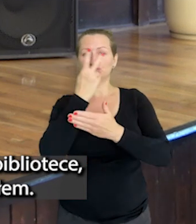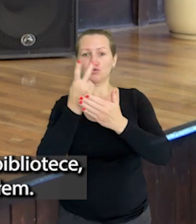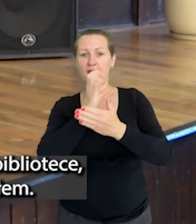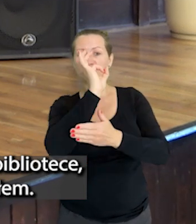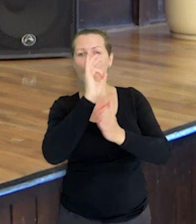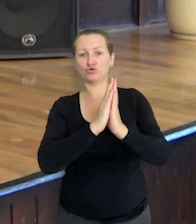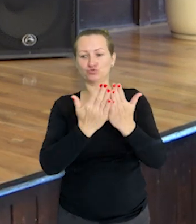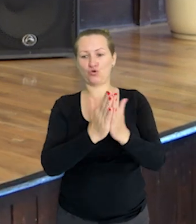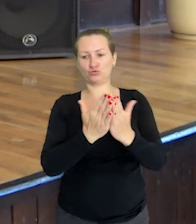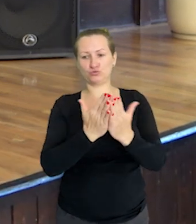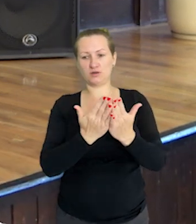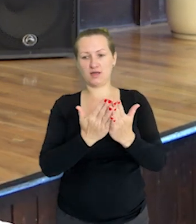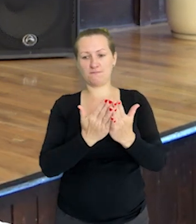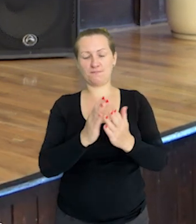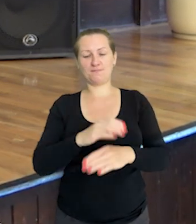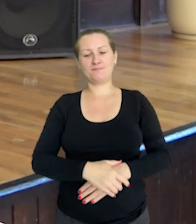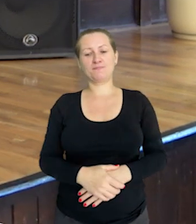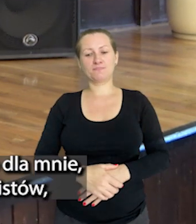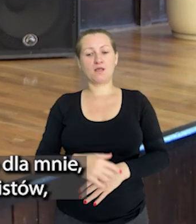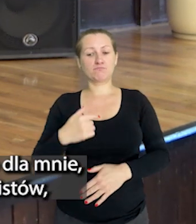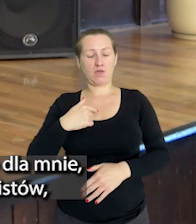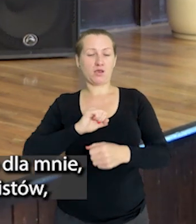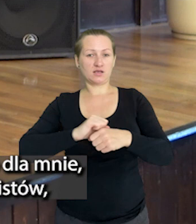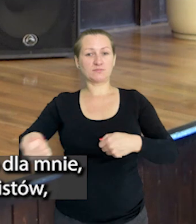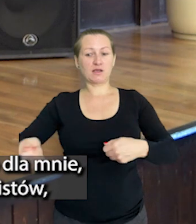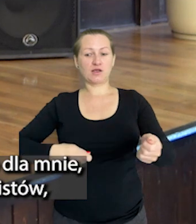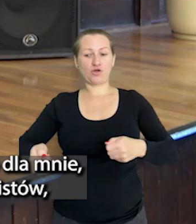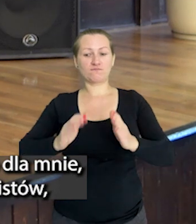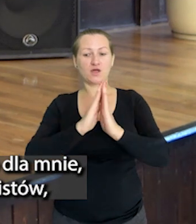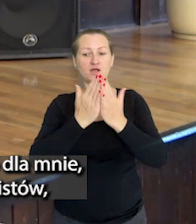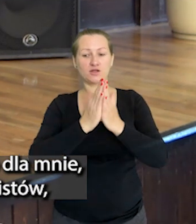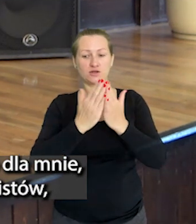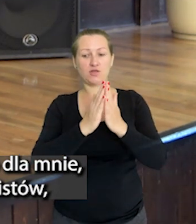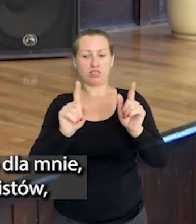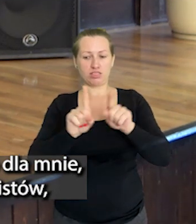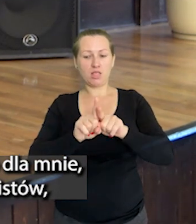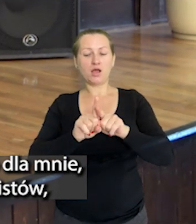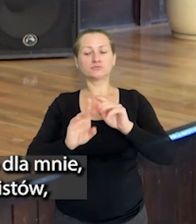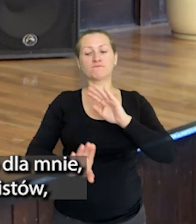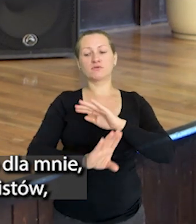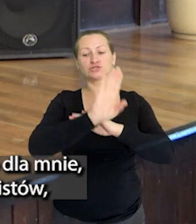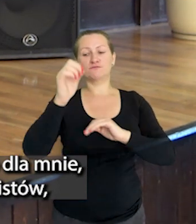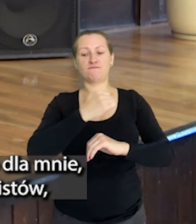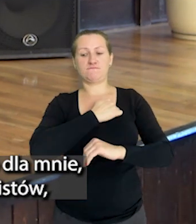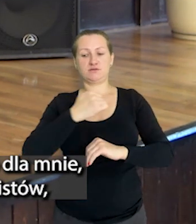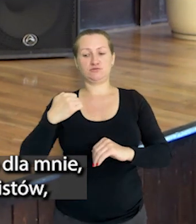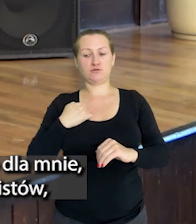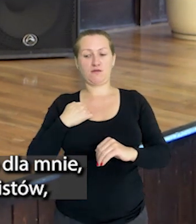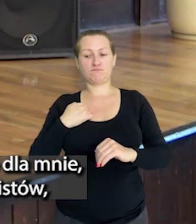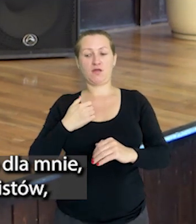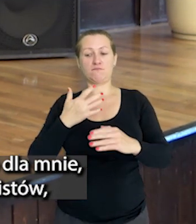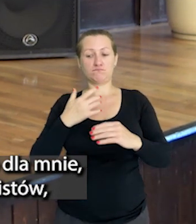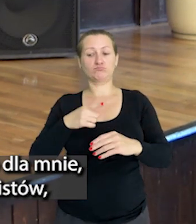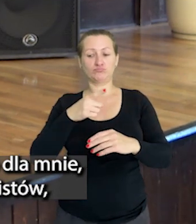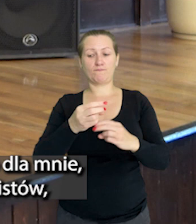później czytałem. Jestem kierownikiem literackim też festiwalu Warszawa Singera,